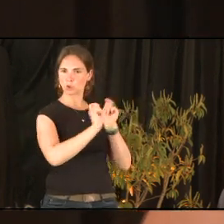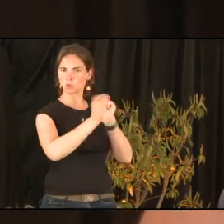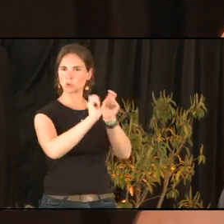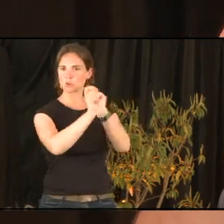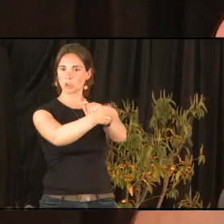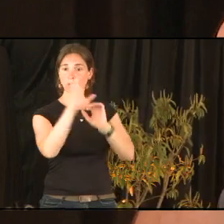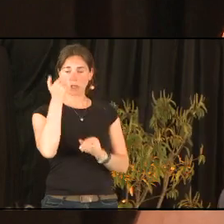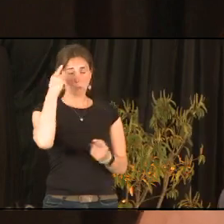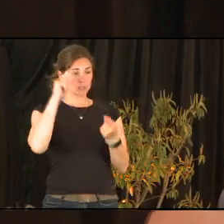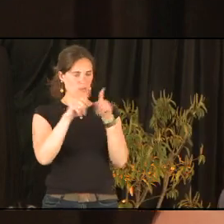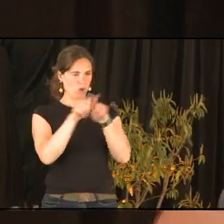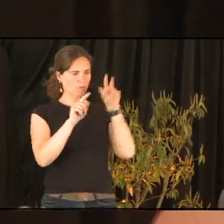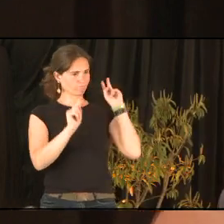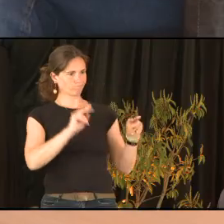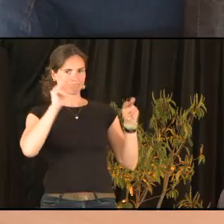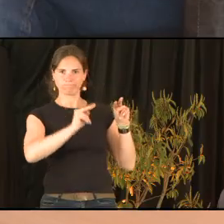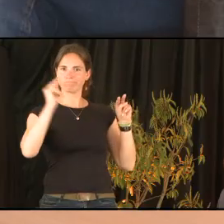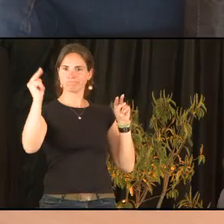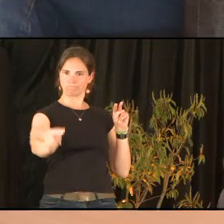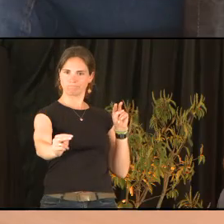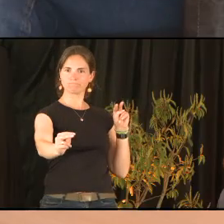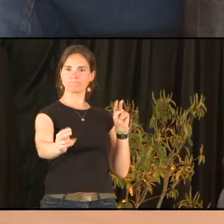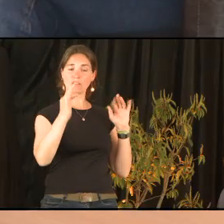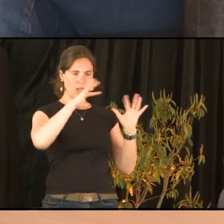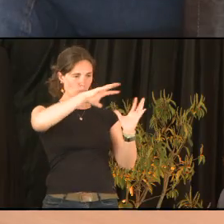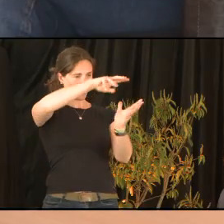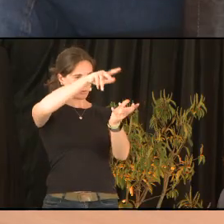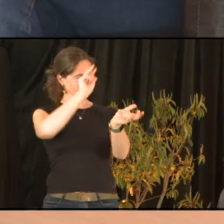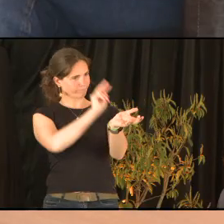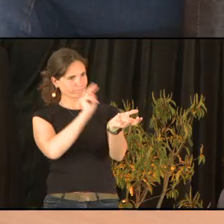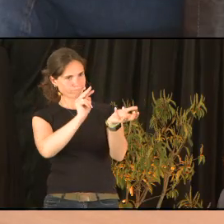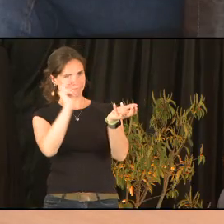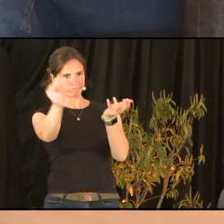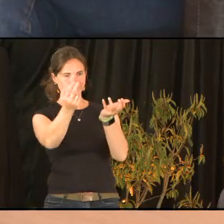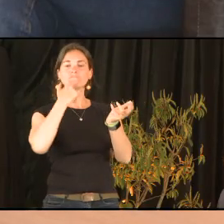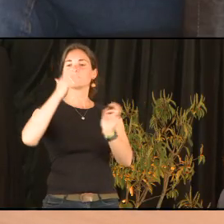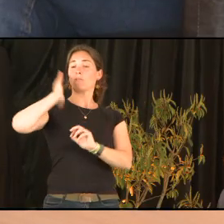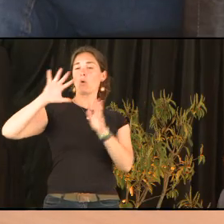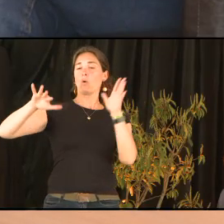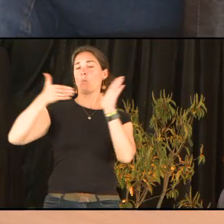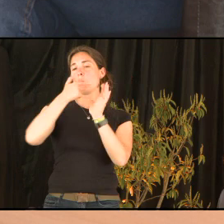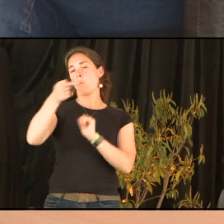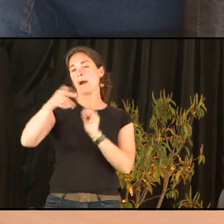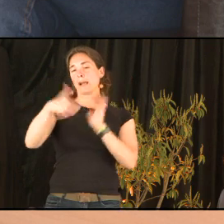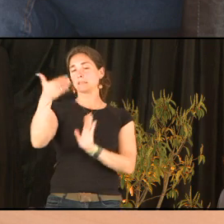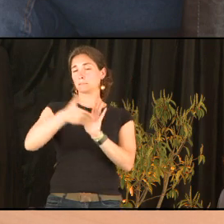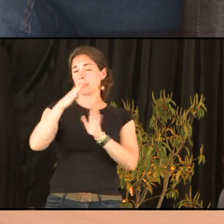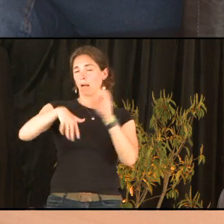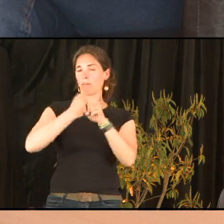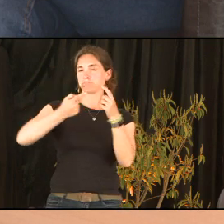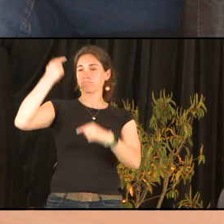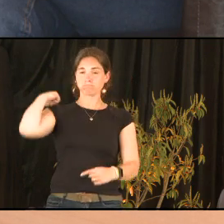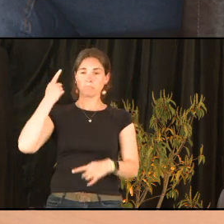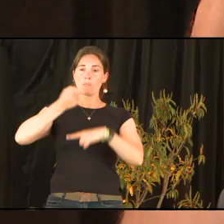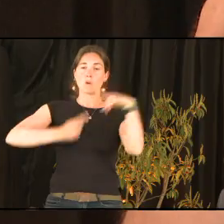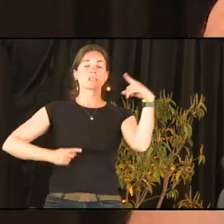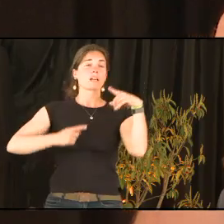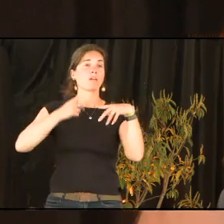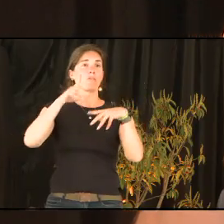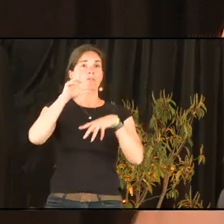de perspective, donc c'est-à-dire qu'est-ce qu'une perspective sur le monde d'il y a moins 15 000 ans, du milieu du XXe siècle et du milieu du XXIe